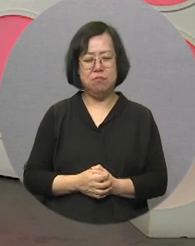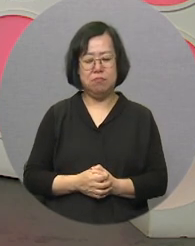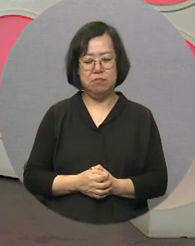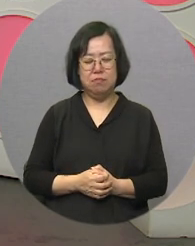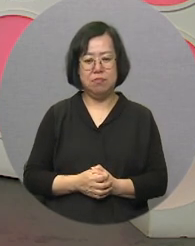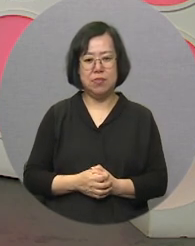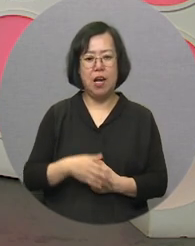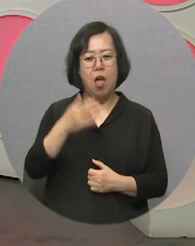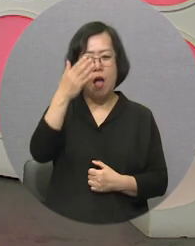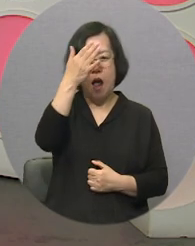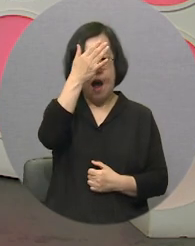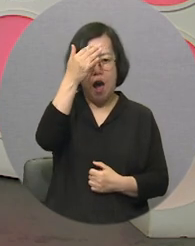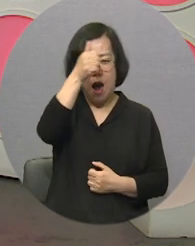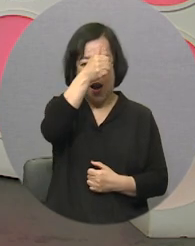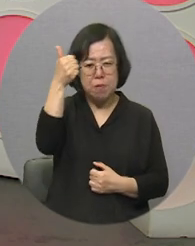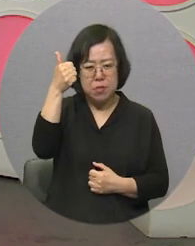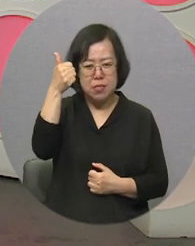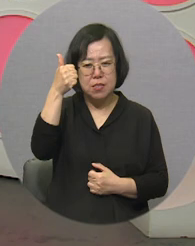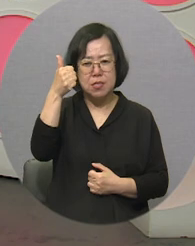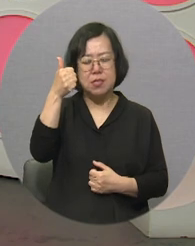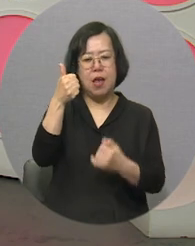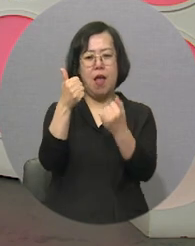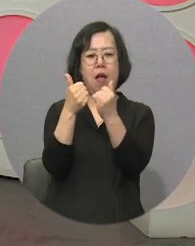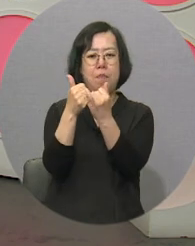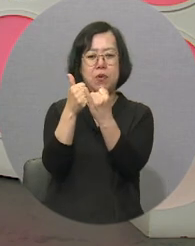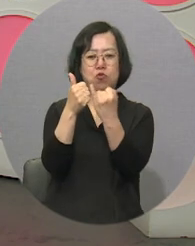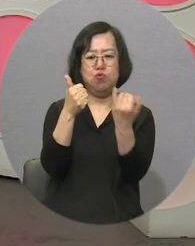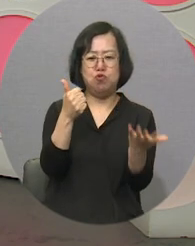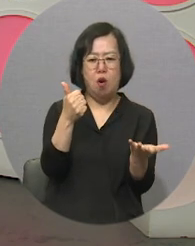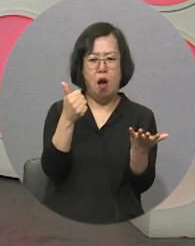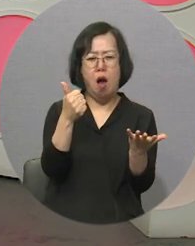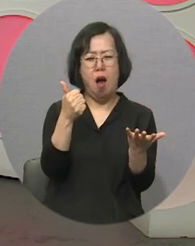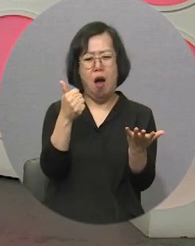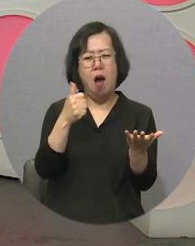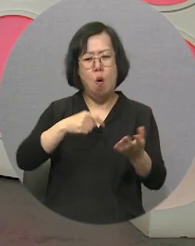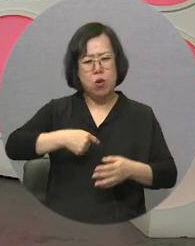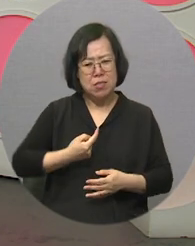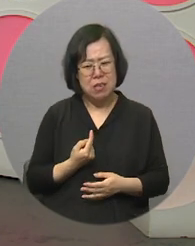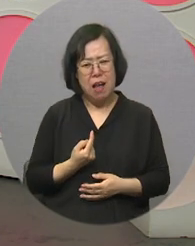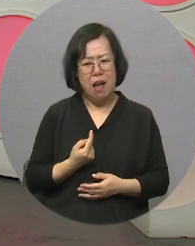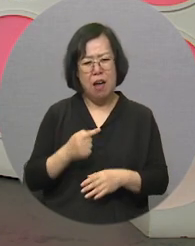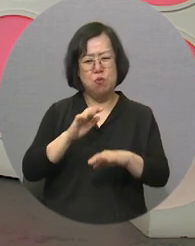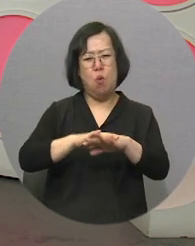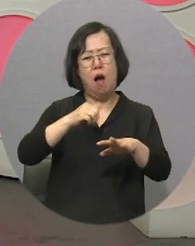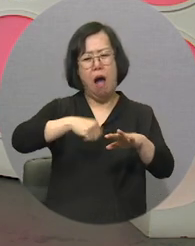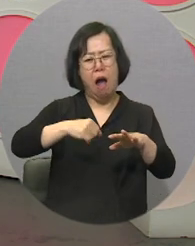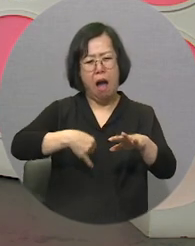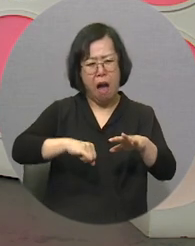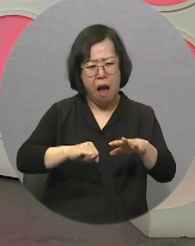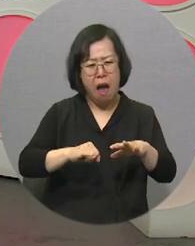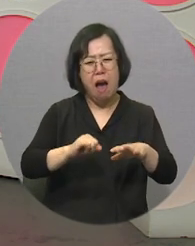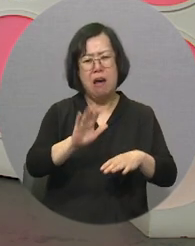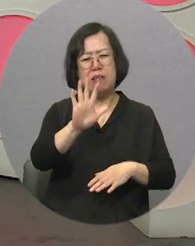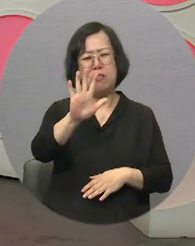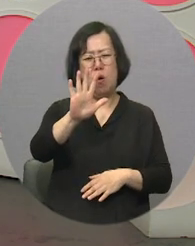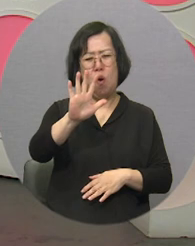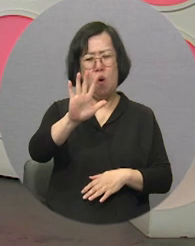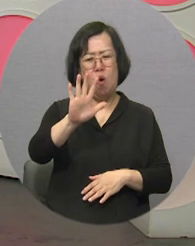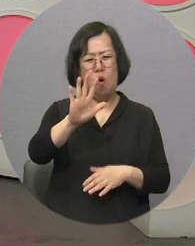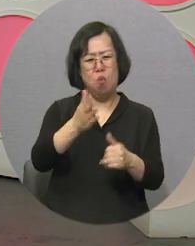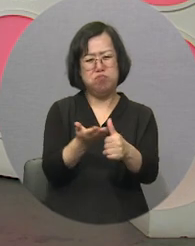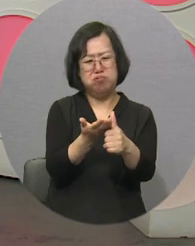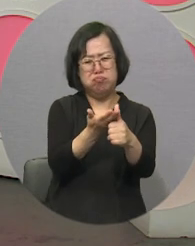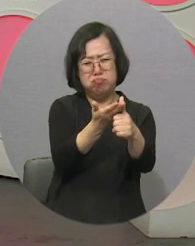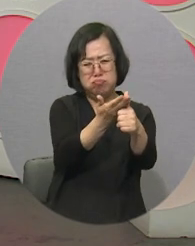된 외할아버지는 농사를 지으며 5남매를 키웠습니다. 가끔 저희 집에 이렇게